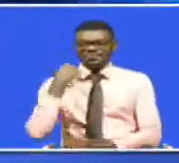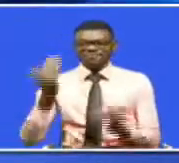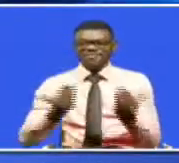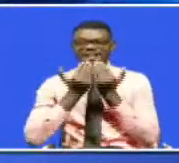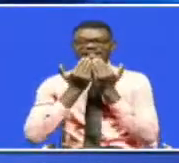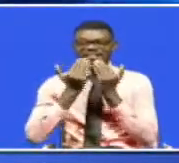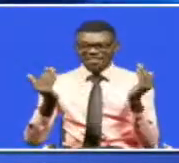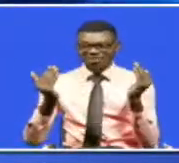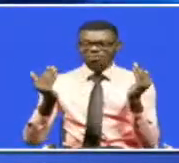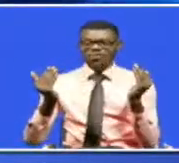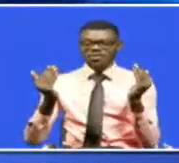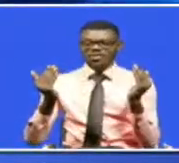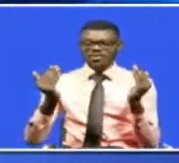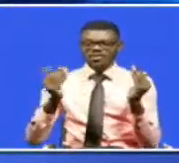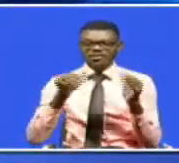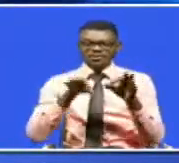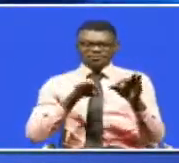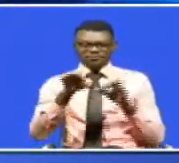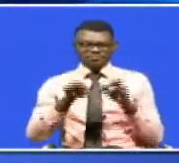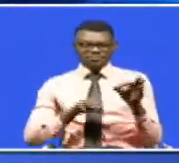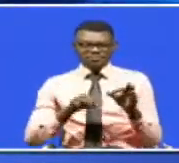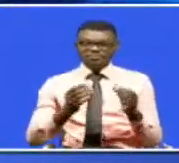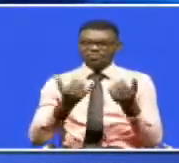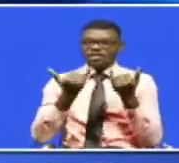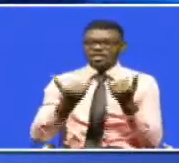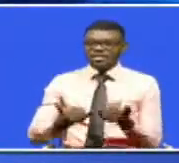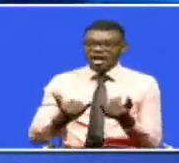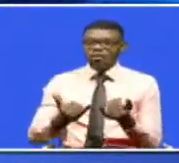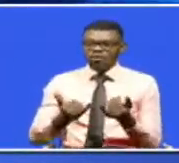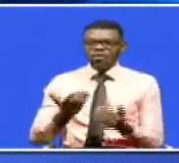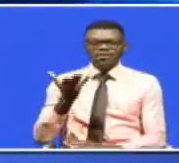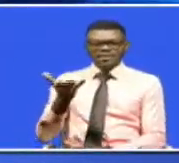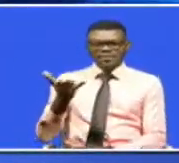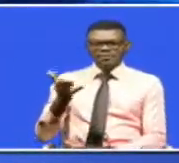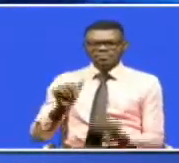sana Chris Tairu kwa tathmini hiyo. Mtazamaji, tukiwa tungalipo katika swala hili, kushindwa